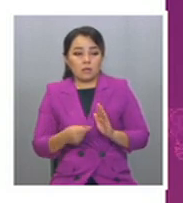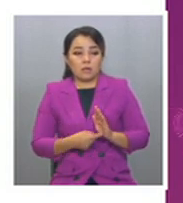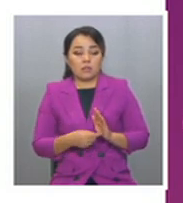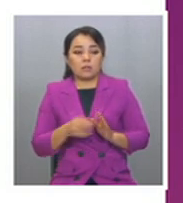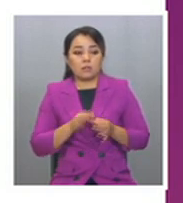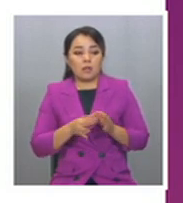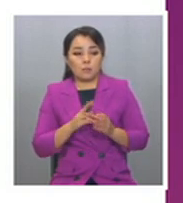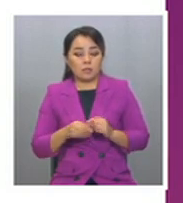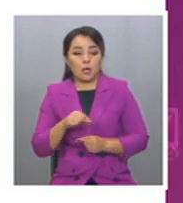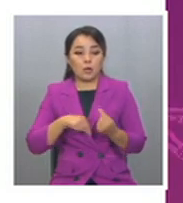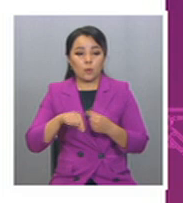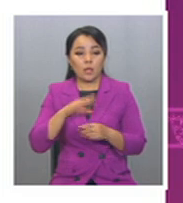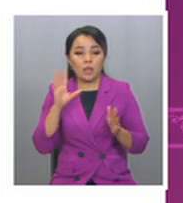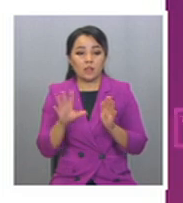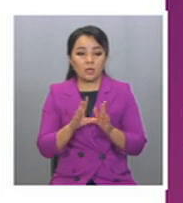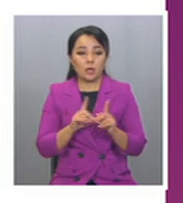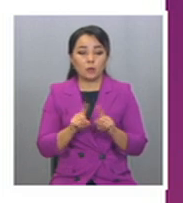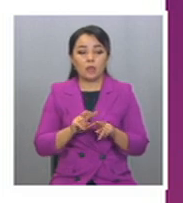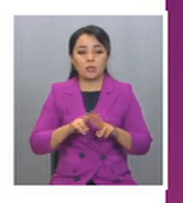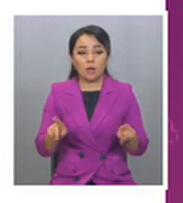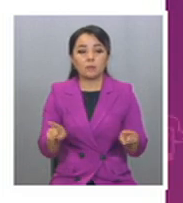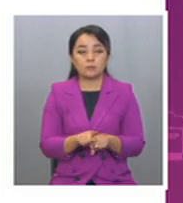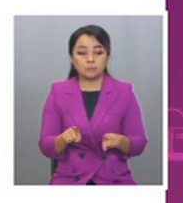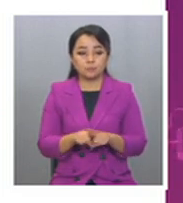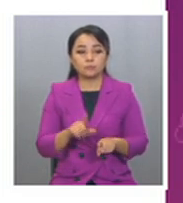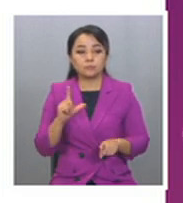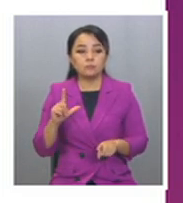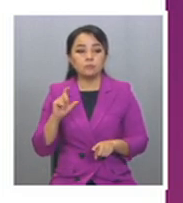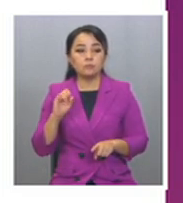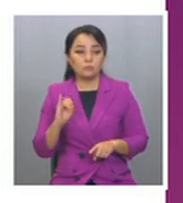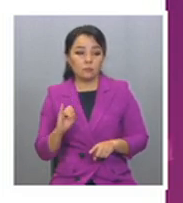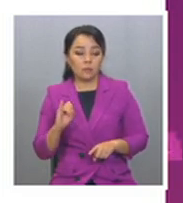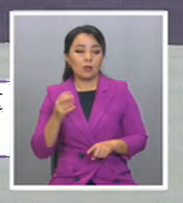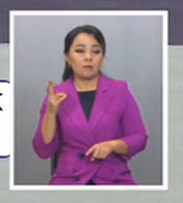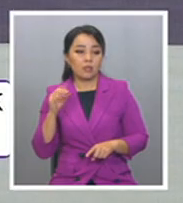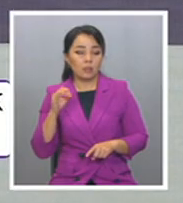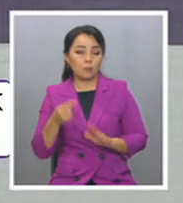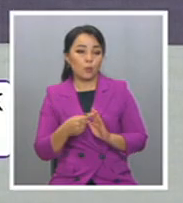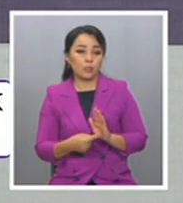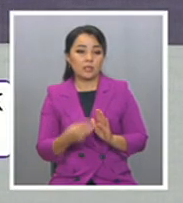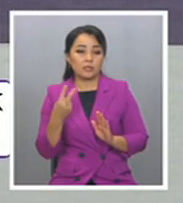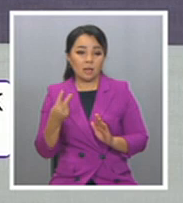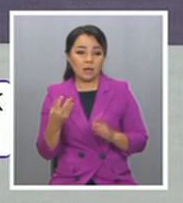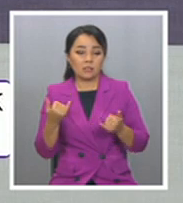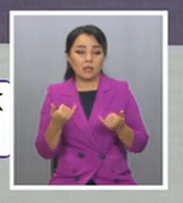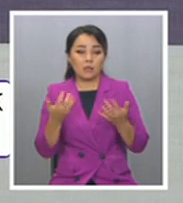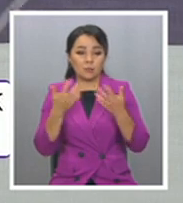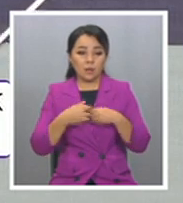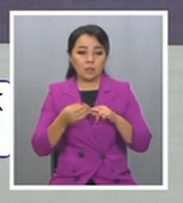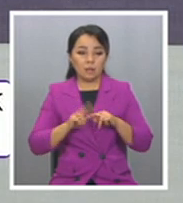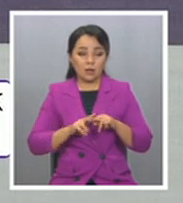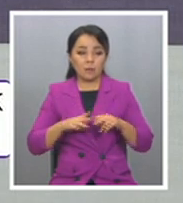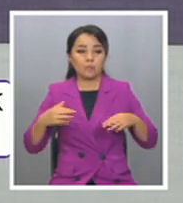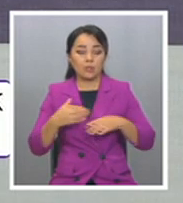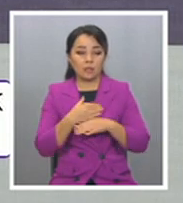магнит өрісінің энергиясына ұқсас, яғни Li квадрат бөлінген 2-ке. Ал енді механикалық тербелістер мен